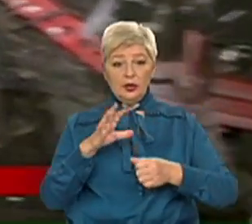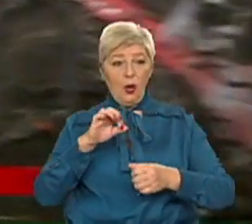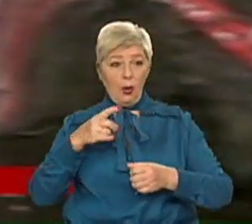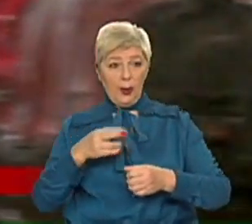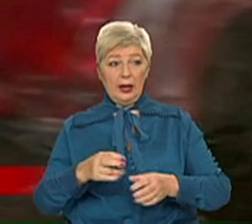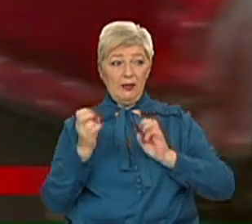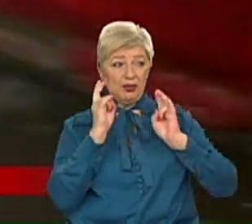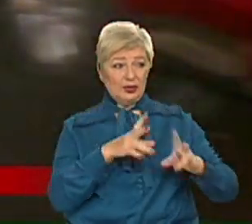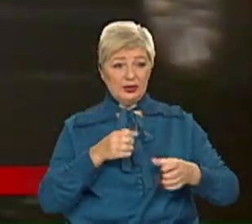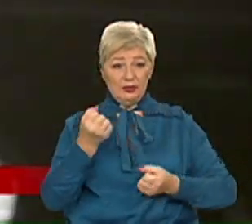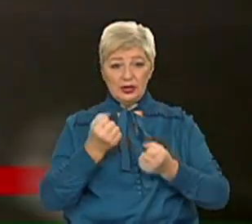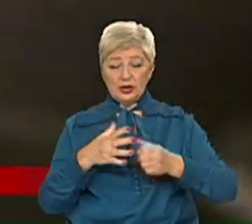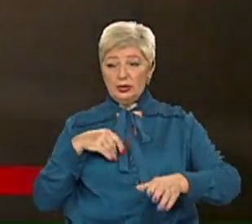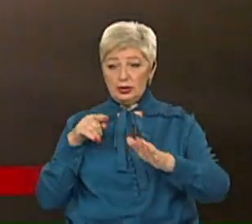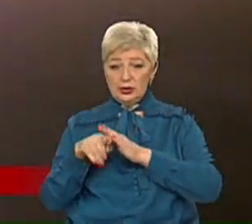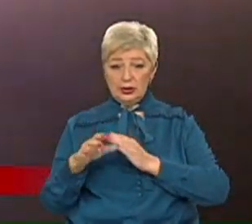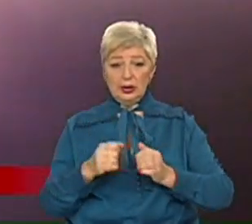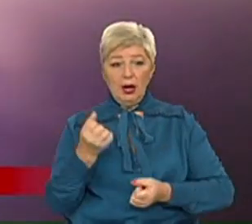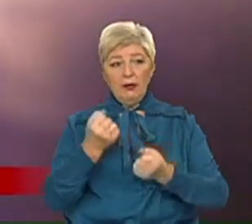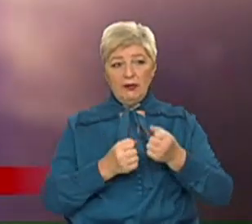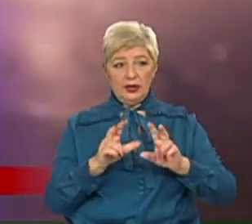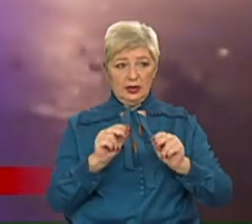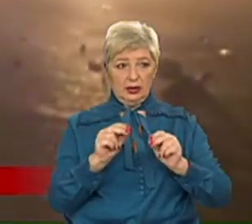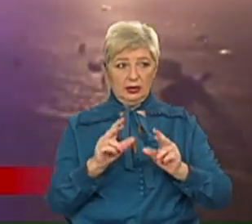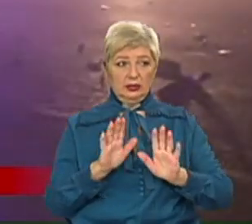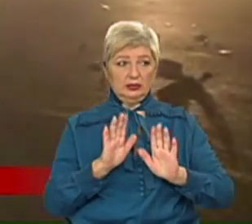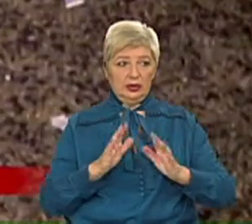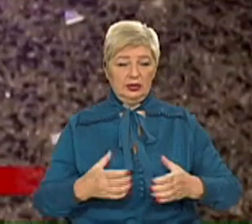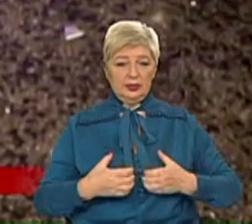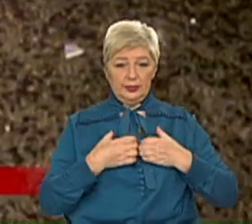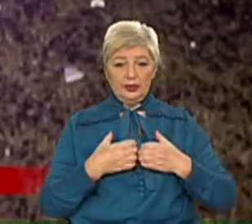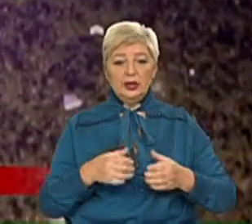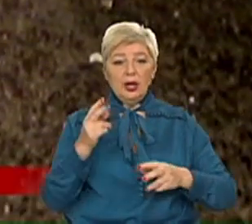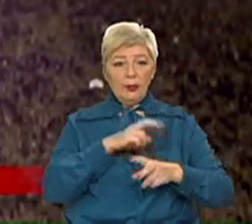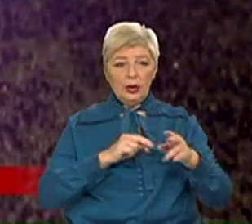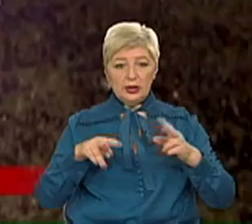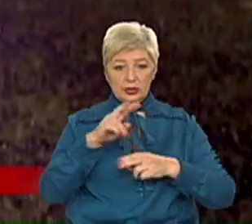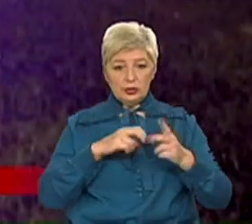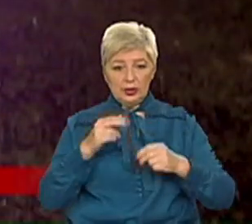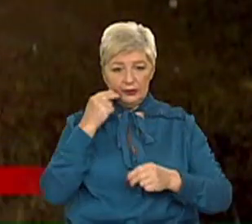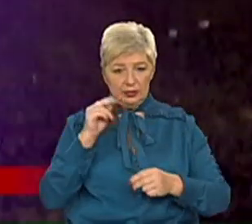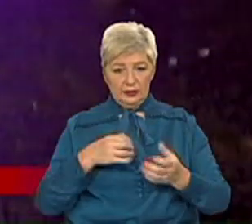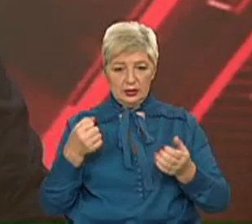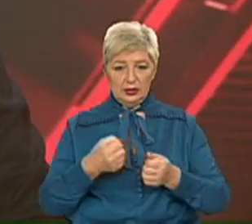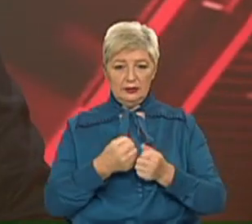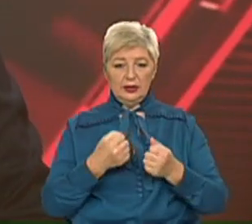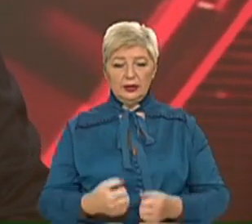і зник. Водійка «Мазди» відбулася шоком. Поліція шукає винуватця аварії.